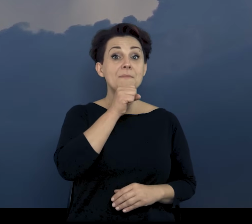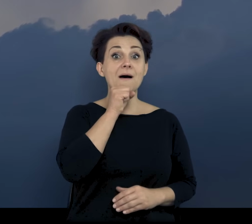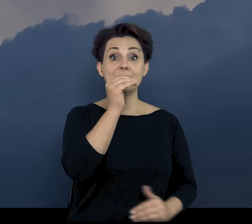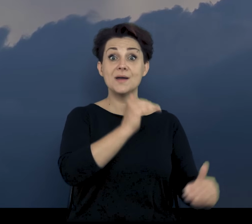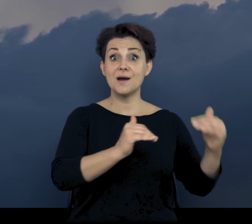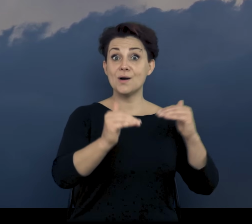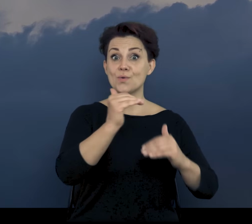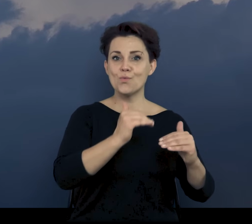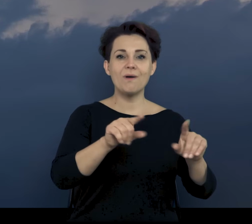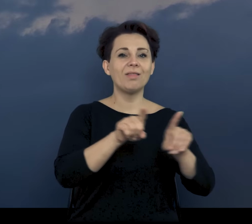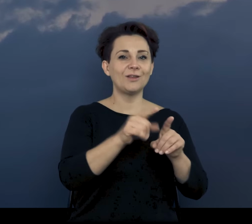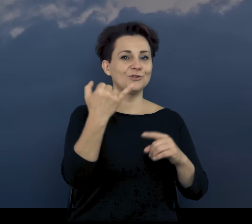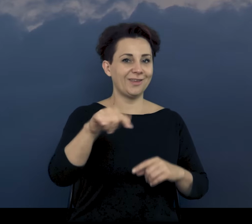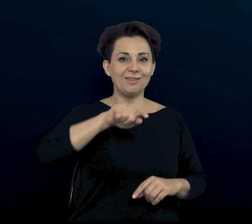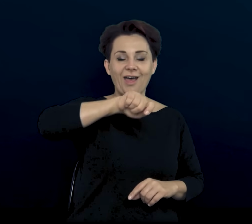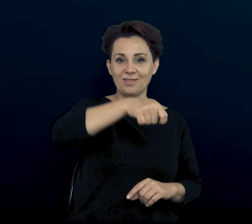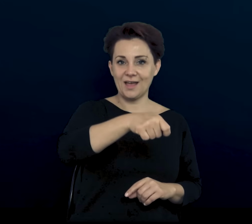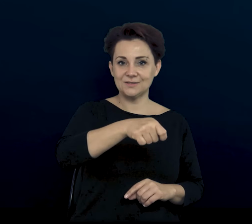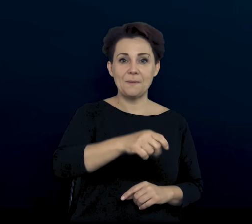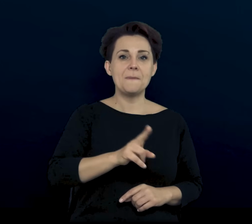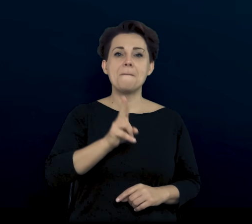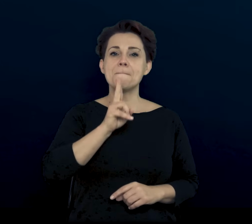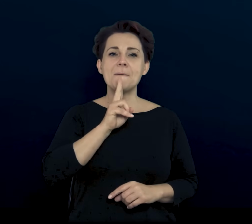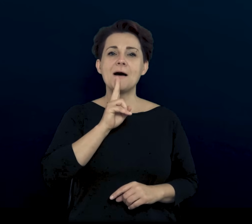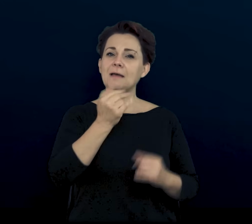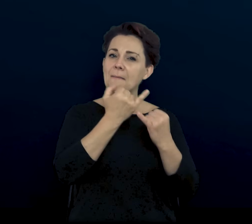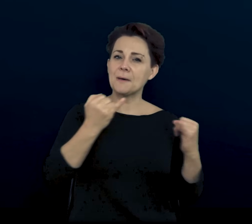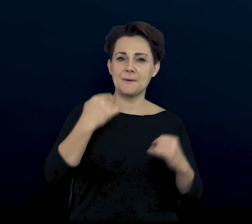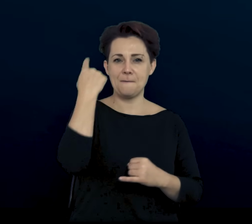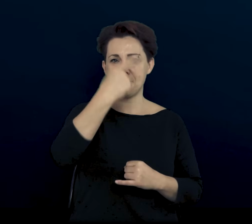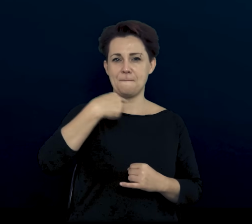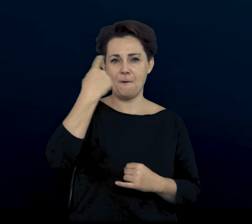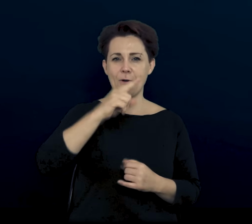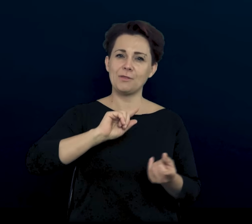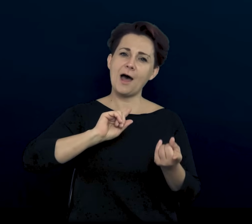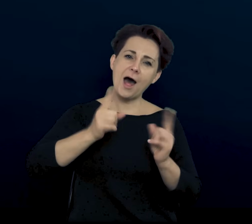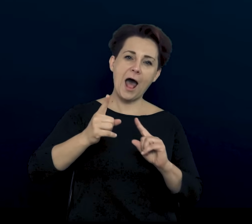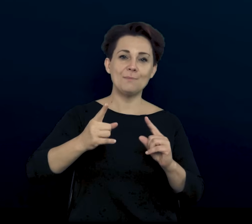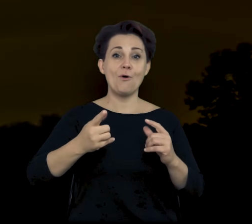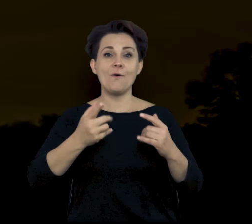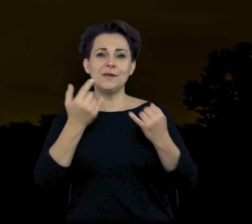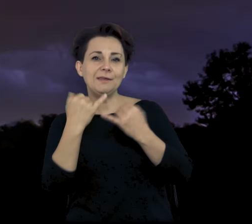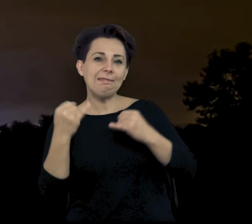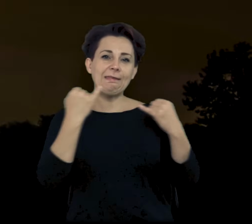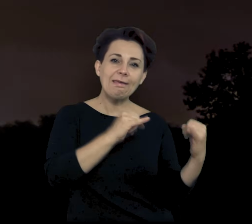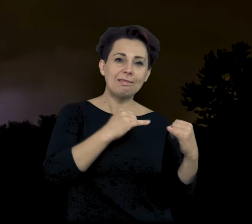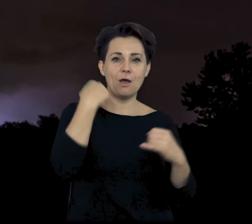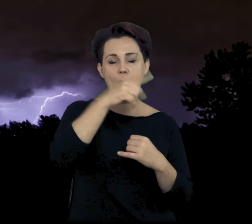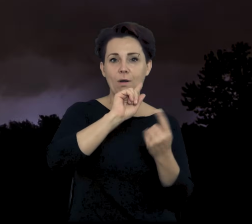Babia Góra nosi też miano Matki Niepogód lub Kapryśnicy.